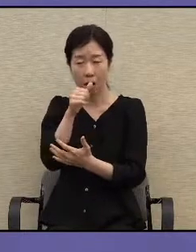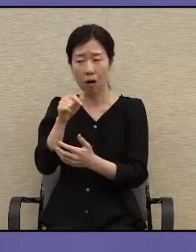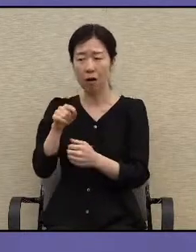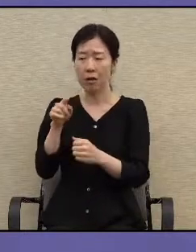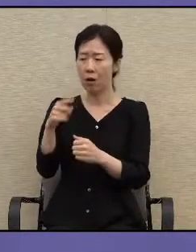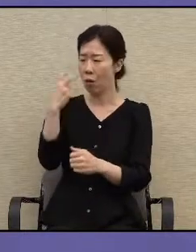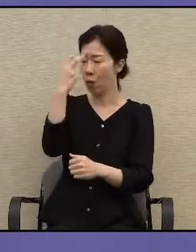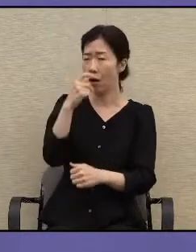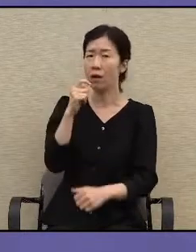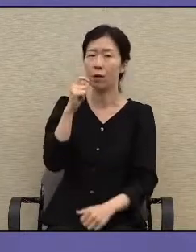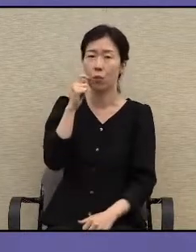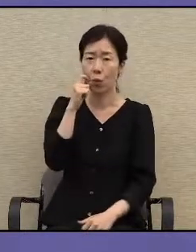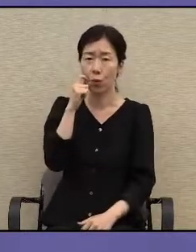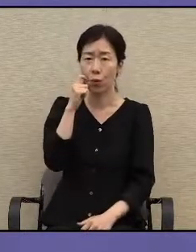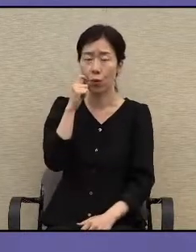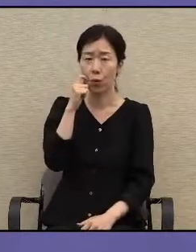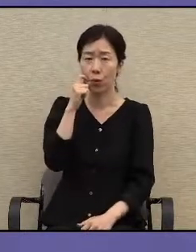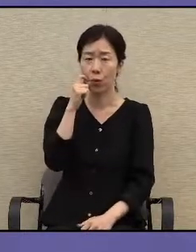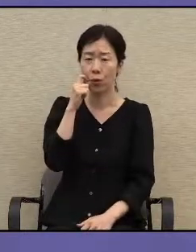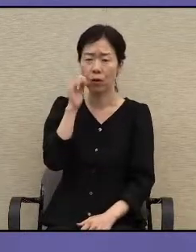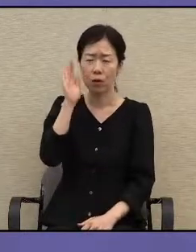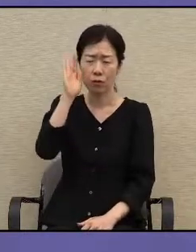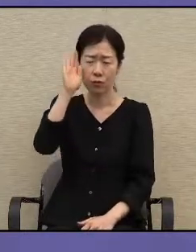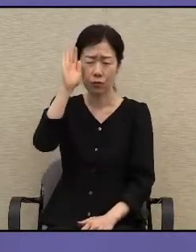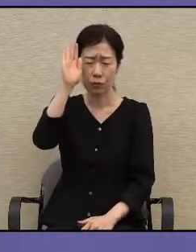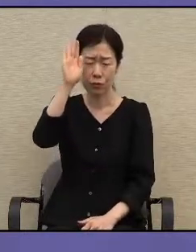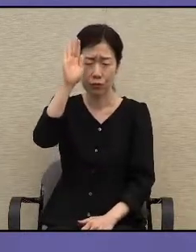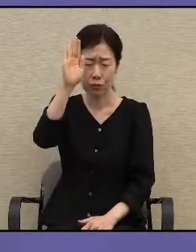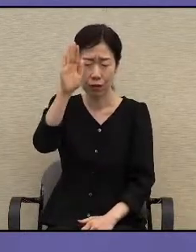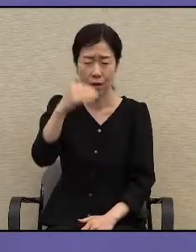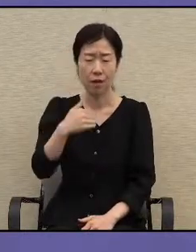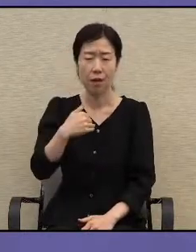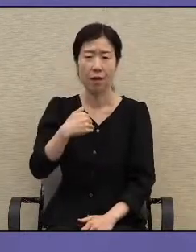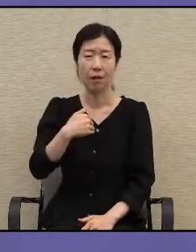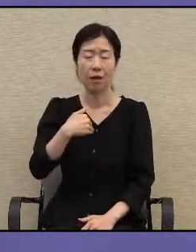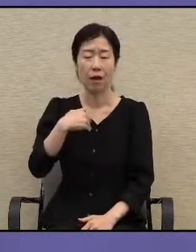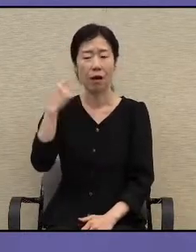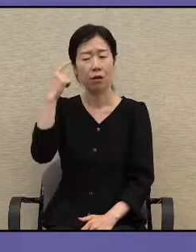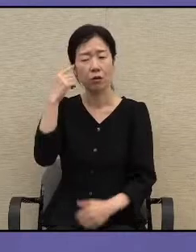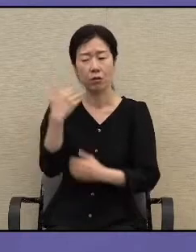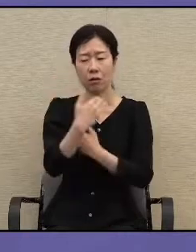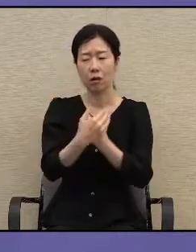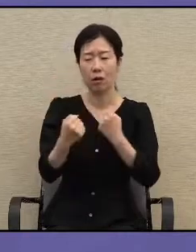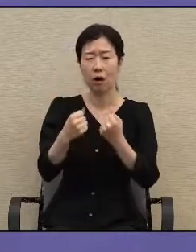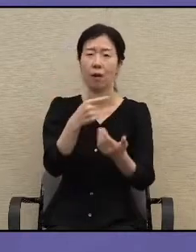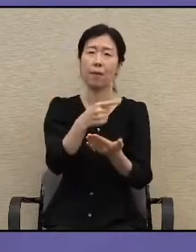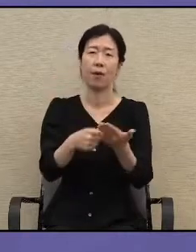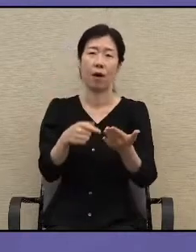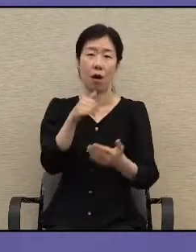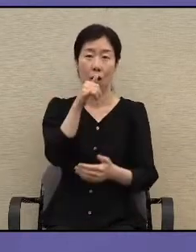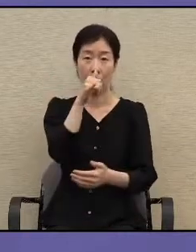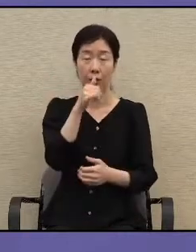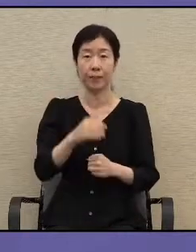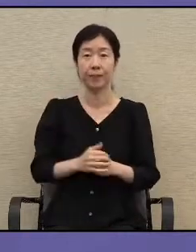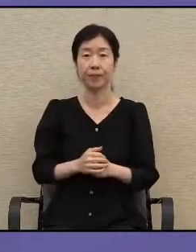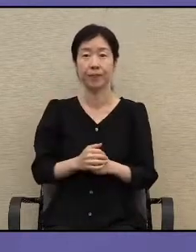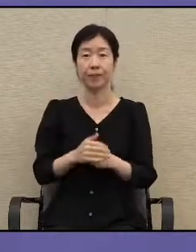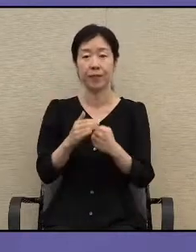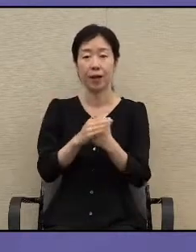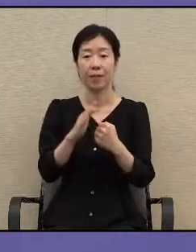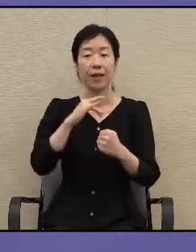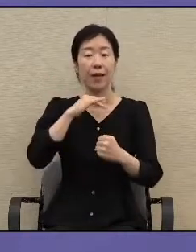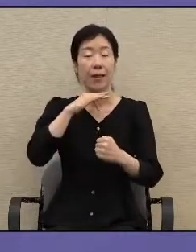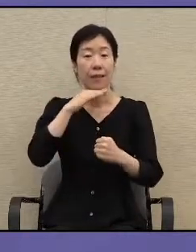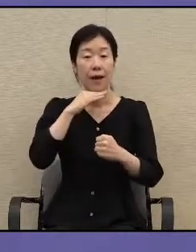잘 관리되지 못할 적에는 이후에 정신건강에 또 영향을 주게 됨으로써 그렇기 때문에 특히 정신건강은 생애주기별